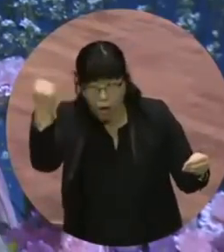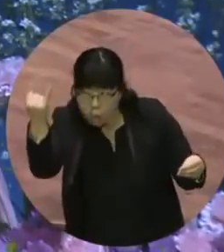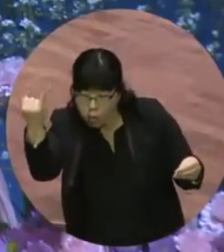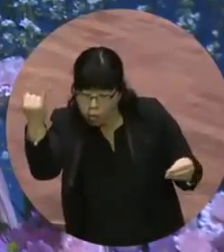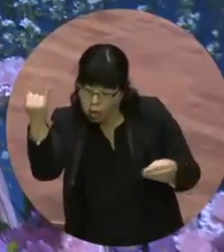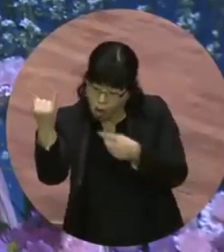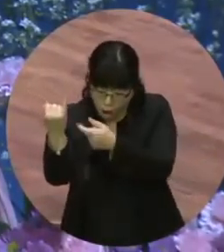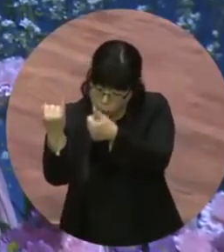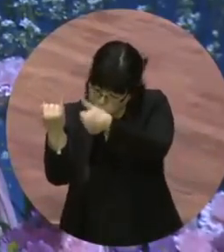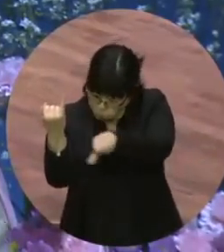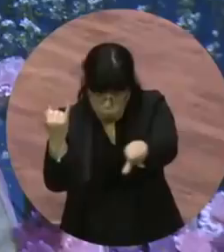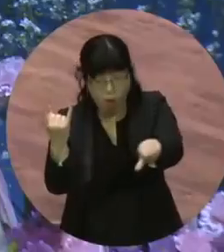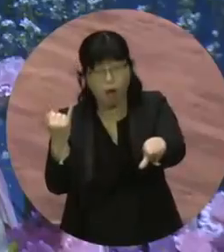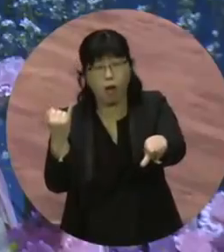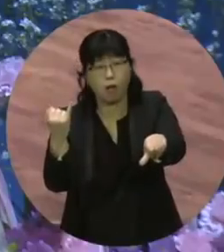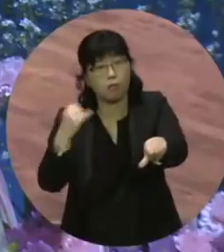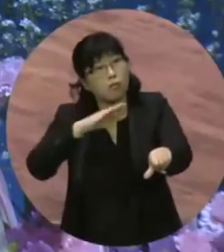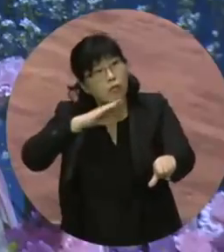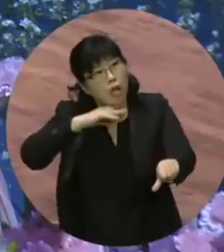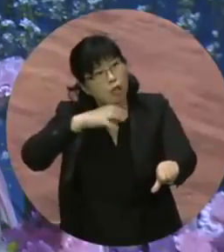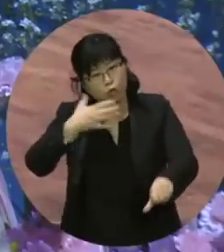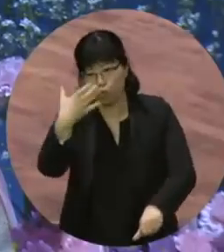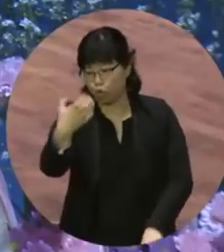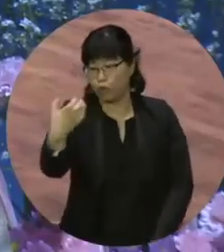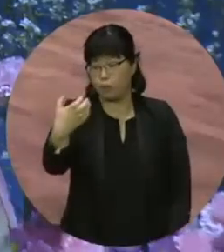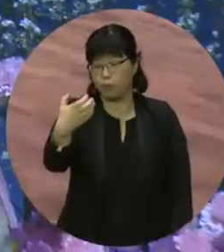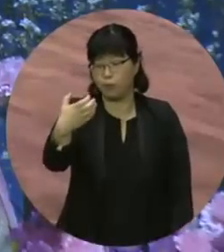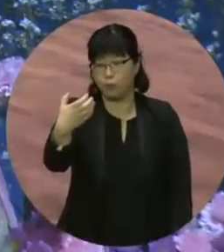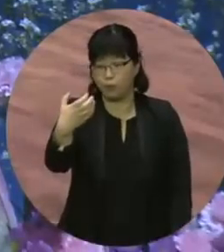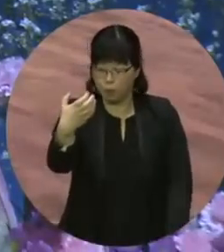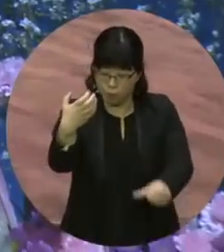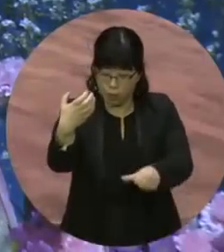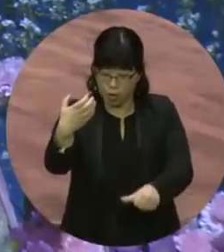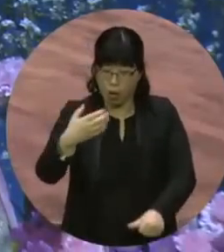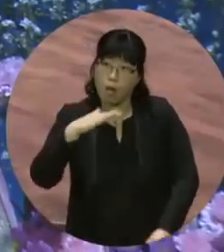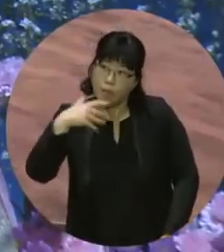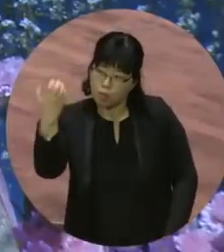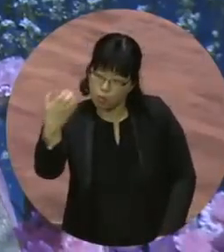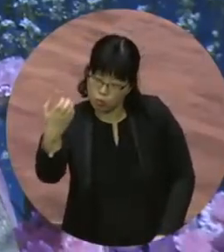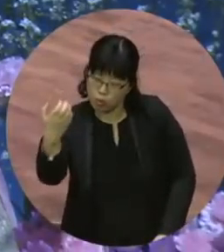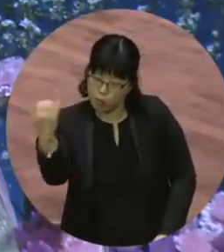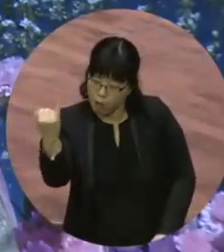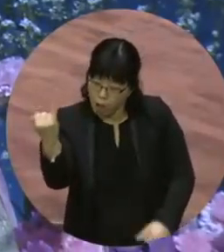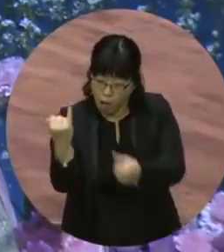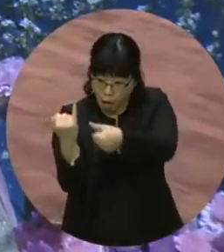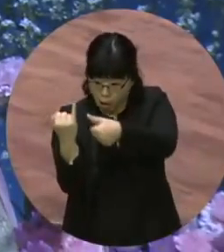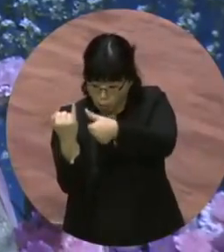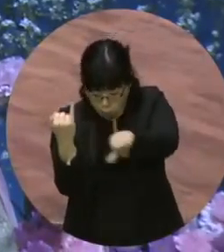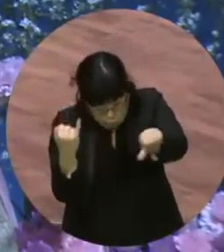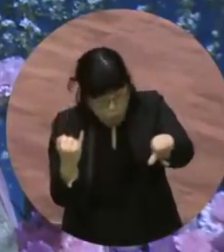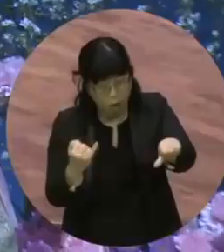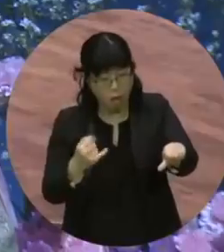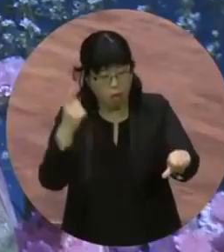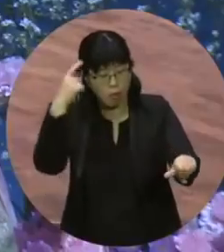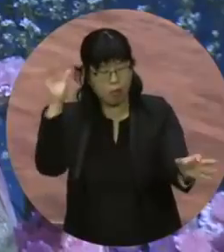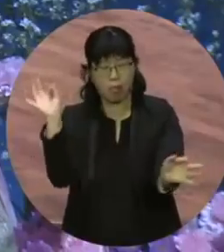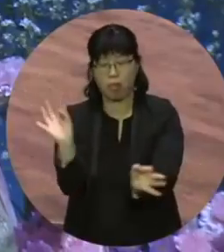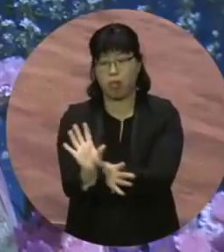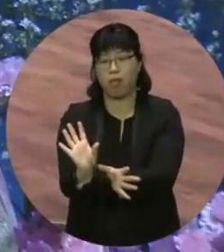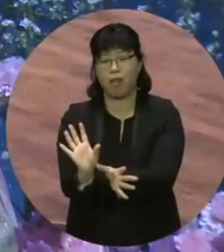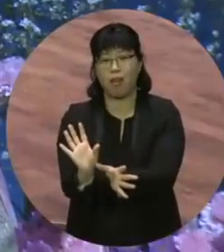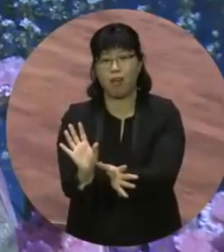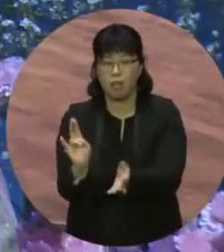정확하게 말하면 나이 90살. 90대 할머니 아이 낳는 거 들어봤어요? 지구상에 없는 거예요. 근데 구약에